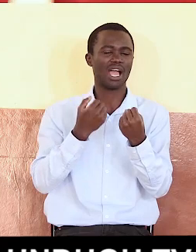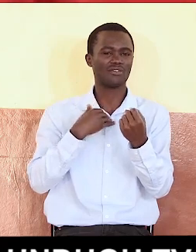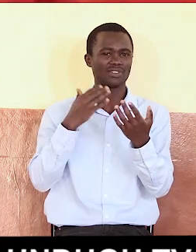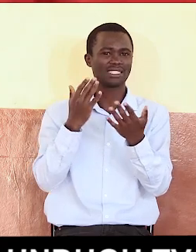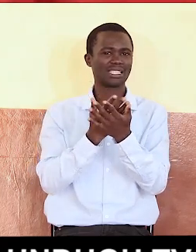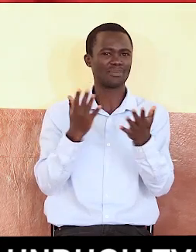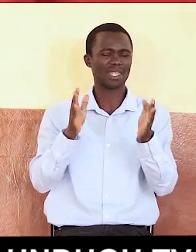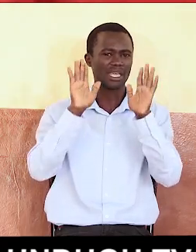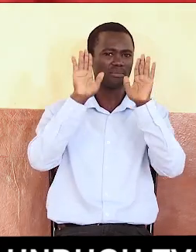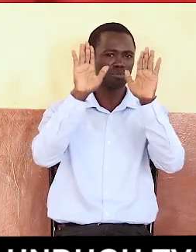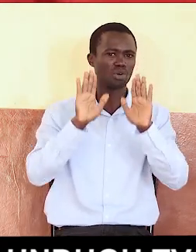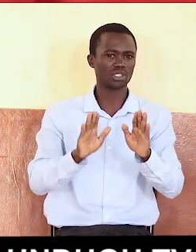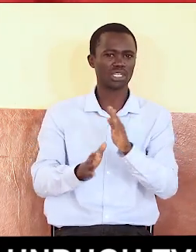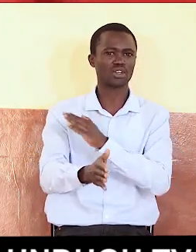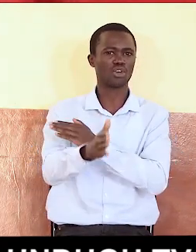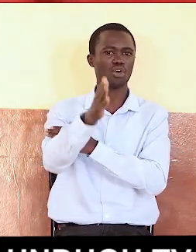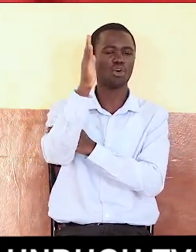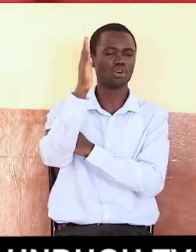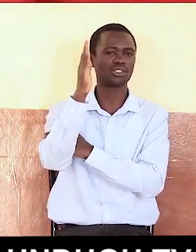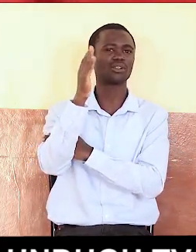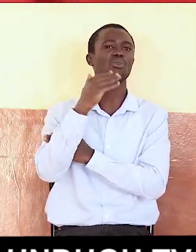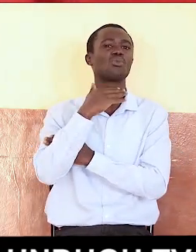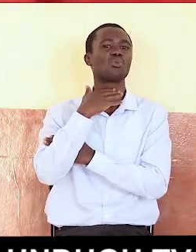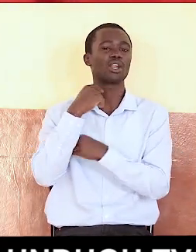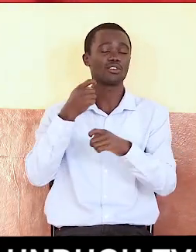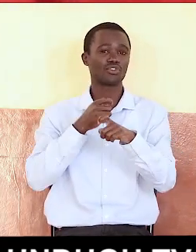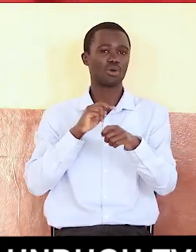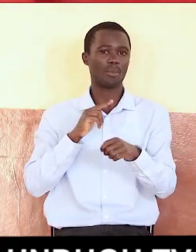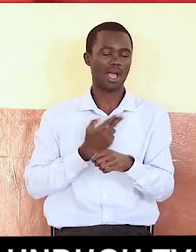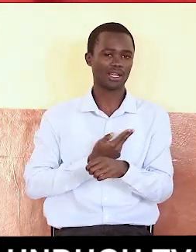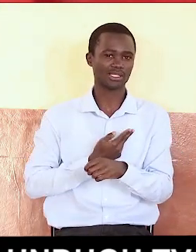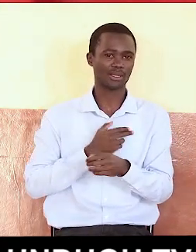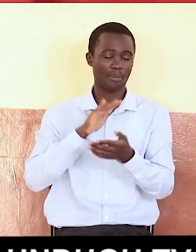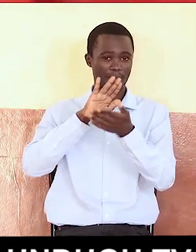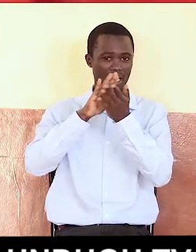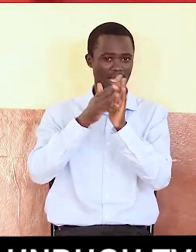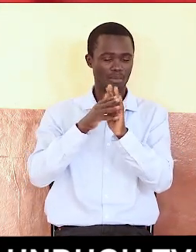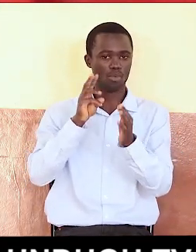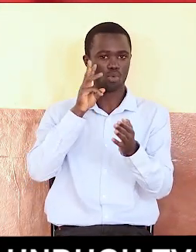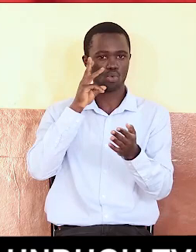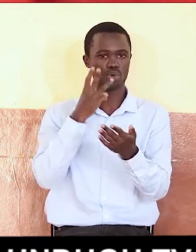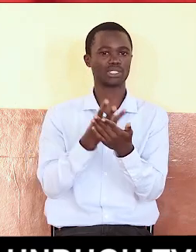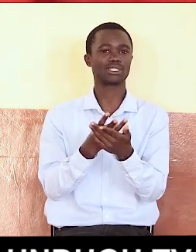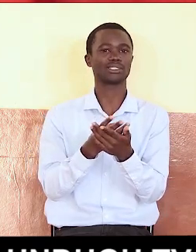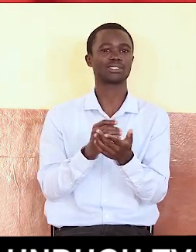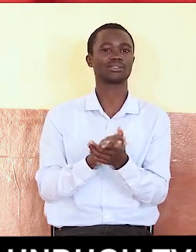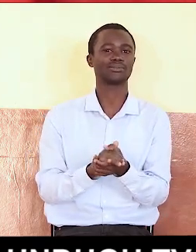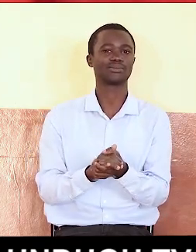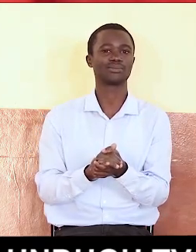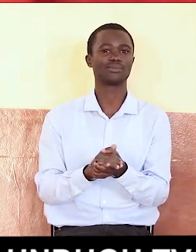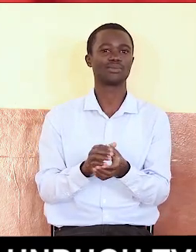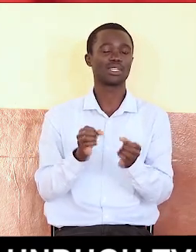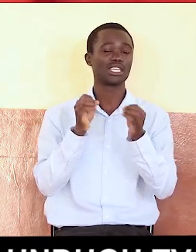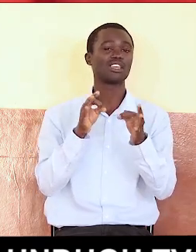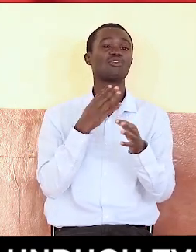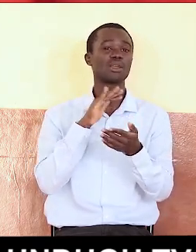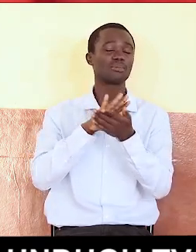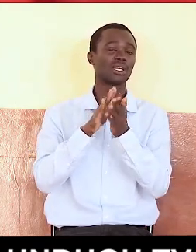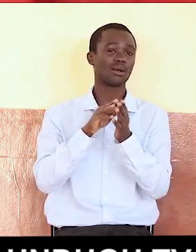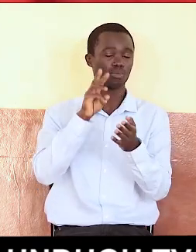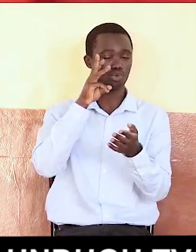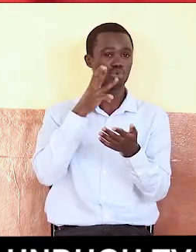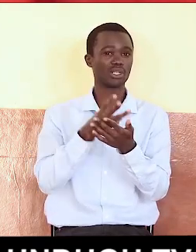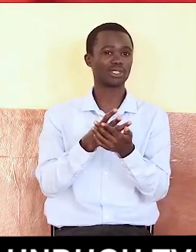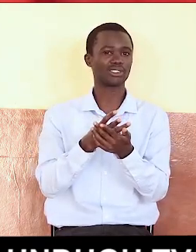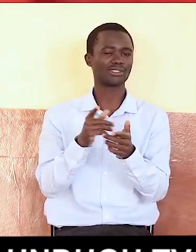ambalo Mungu anakusudia kutoka kwetu, kuwa mashahidi. Na ukiwa unataka kuwa shahidi, lazima